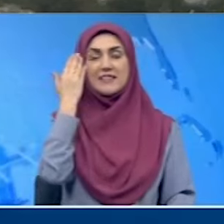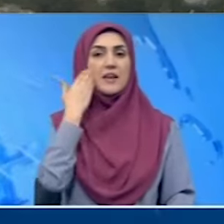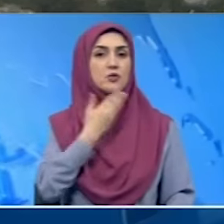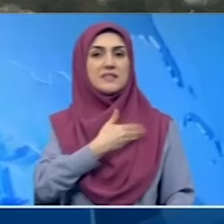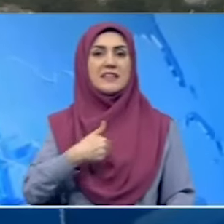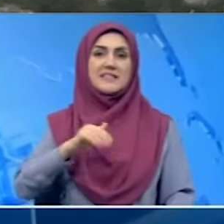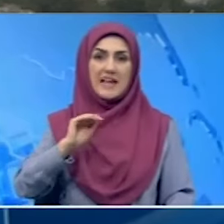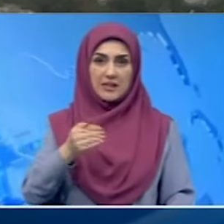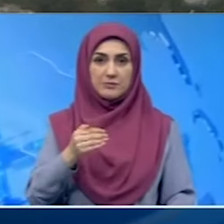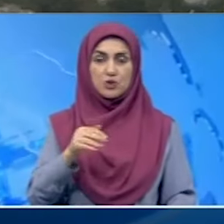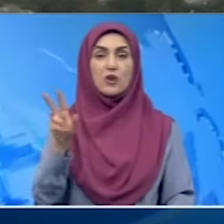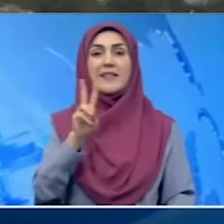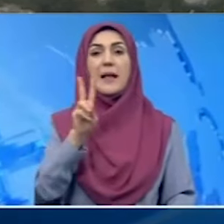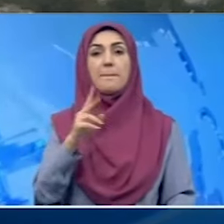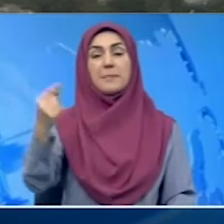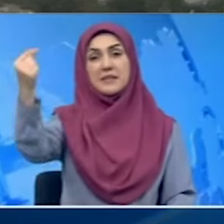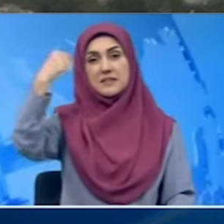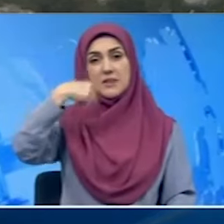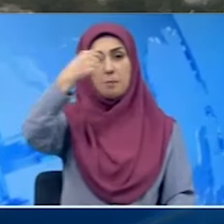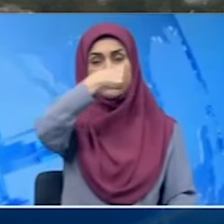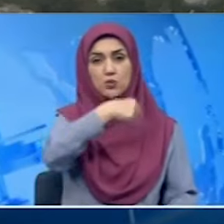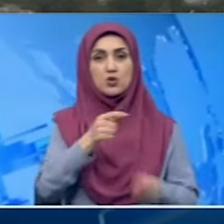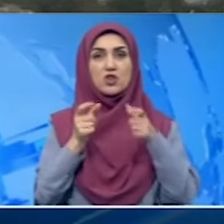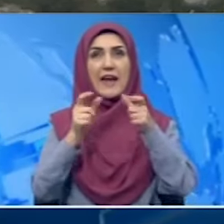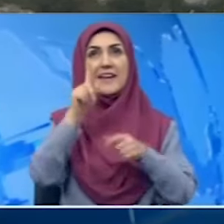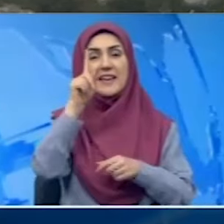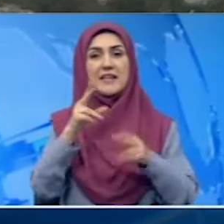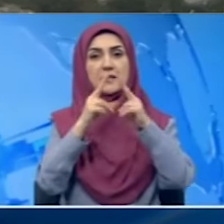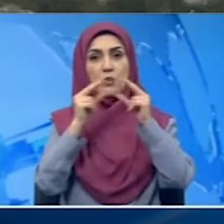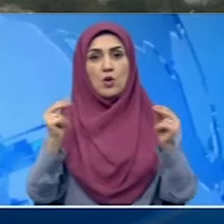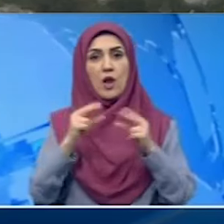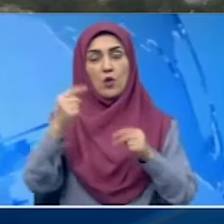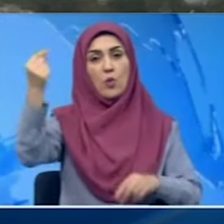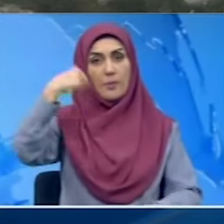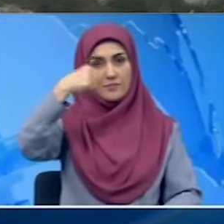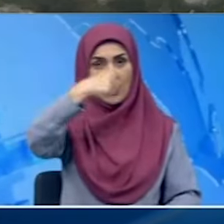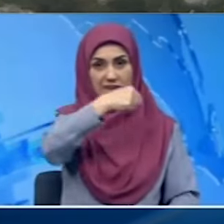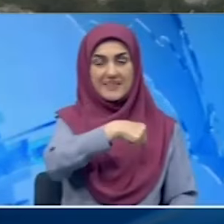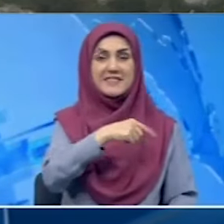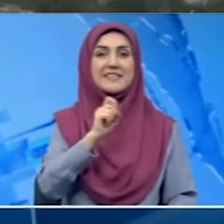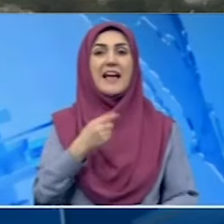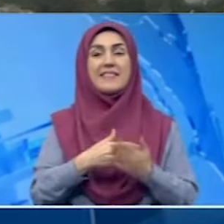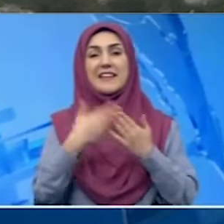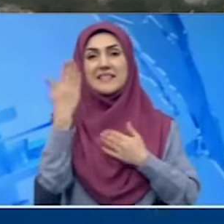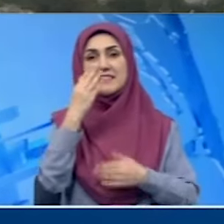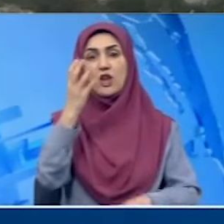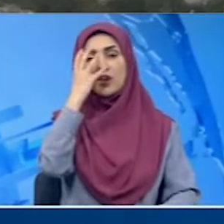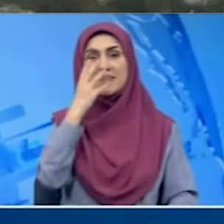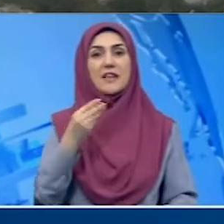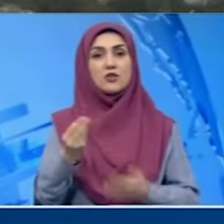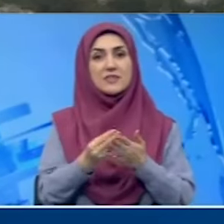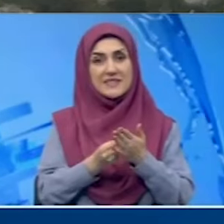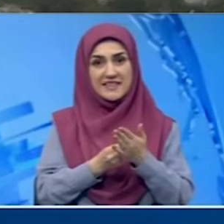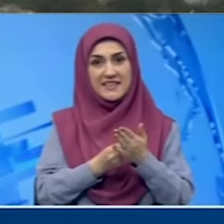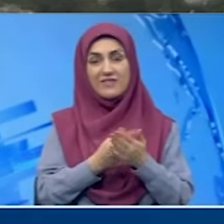شدند. دست کم 20 موشک حزب الله هم به الجلیل شلیک شد و رسانه‌های عبری از چند انفجار در